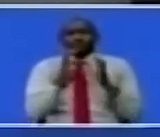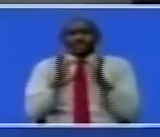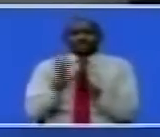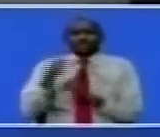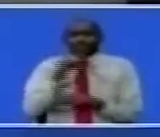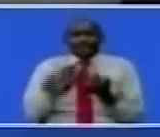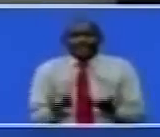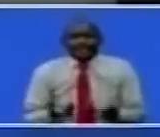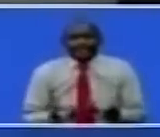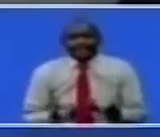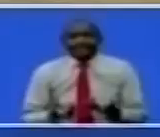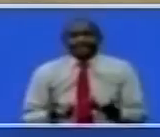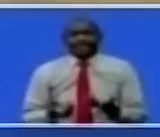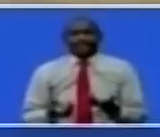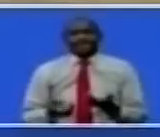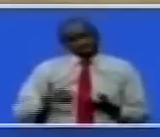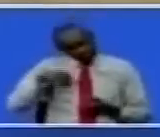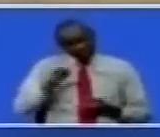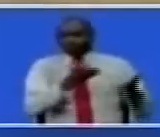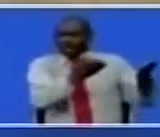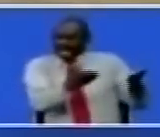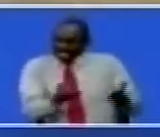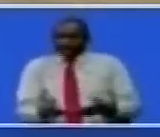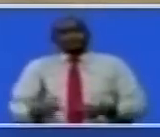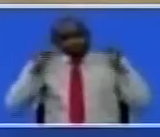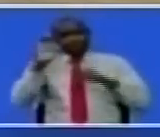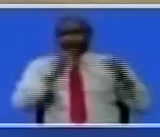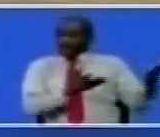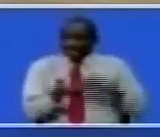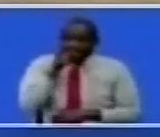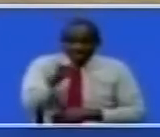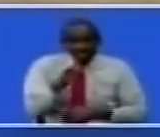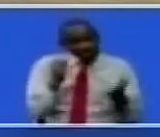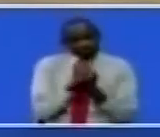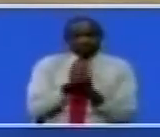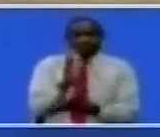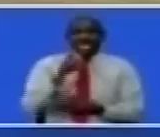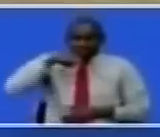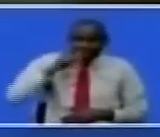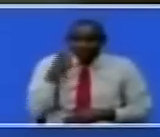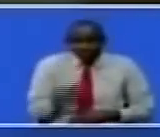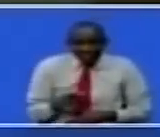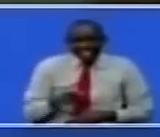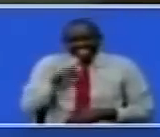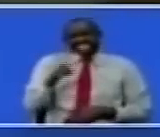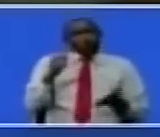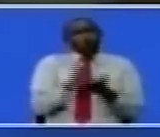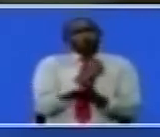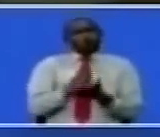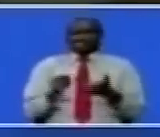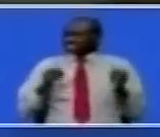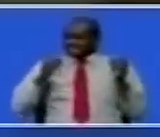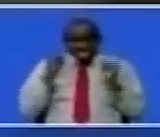Mahali umefika sasa. Alikaribishwa na mkubwa wake katika afisi ambayo kwake imebadilika kuwa